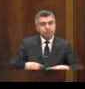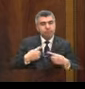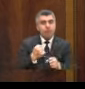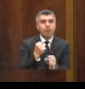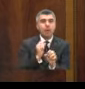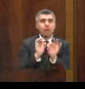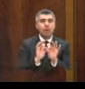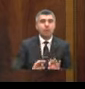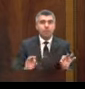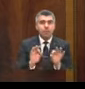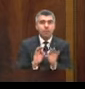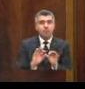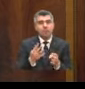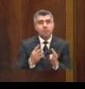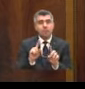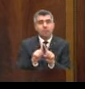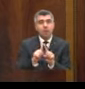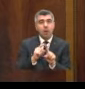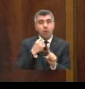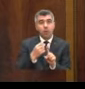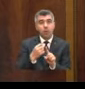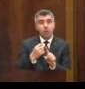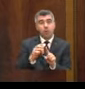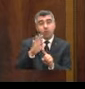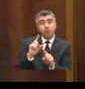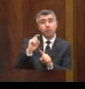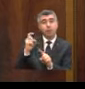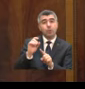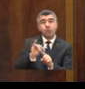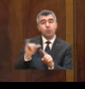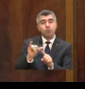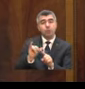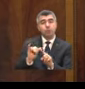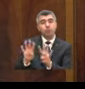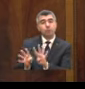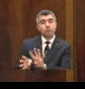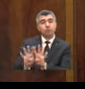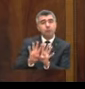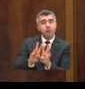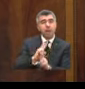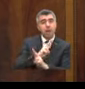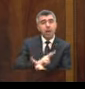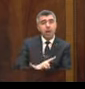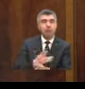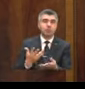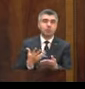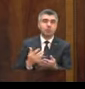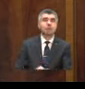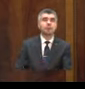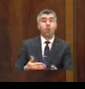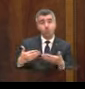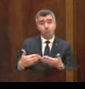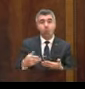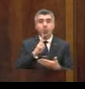ديالو ما تتجاوزش 823 درهم، يعني شحال ما كان السيد تيشد مع عجز الزمانه 823 درهم. اليوم